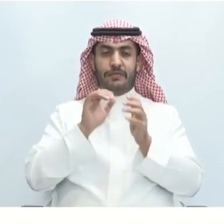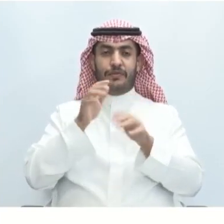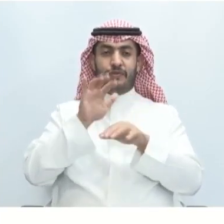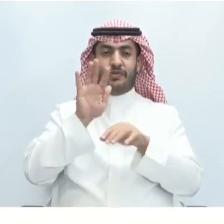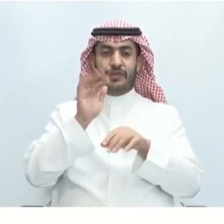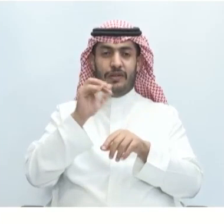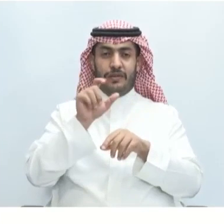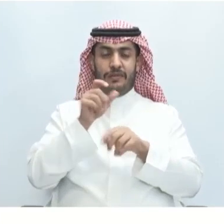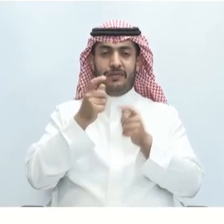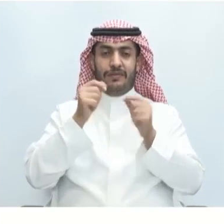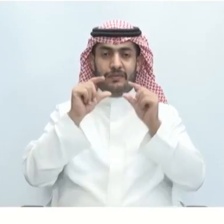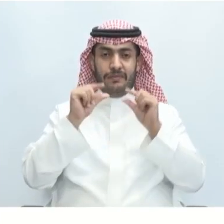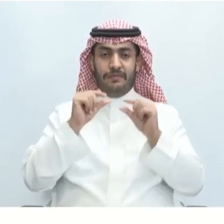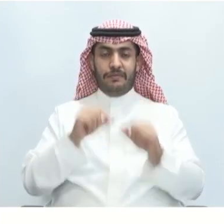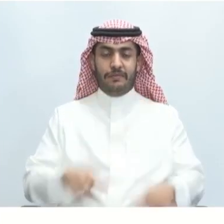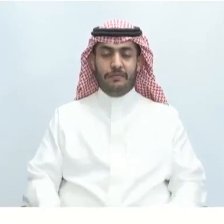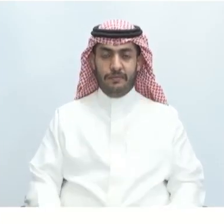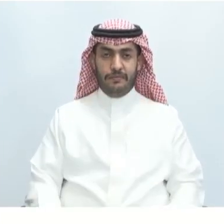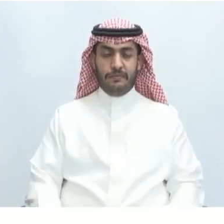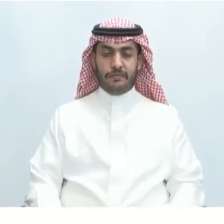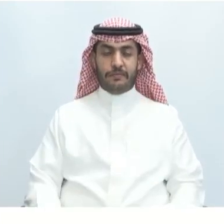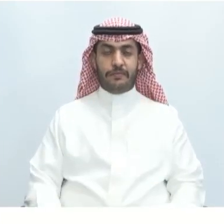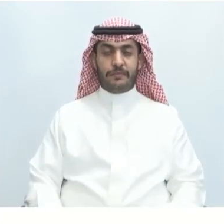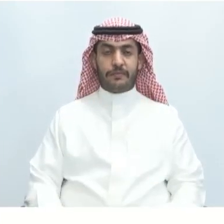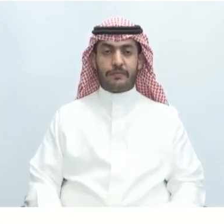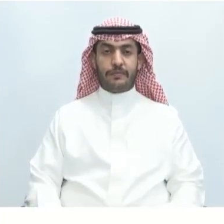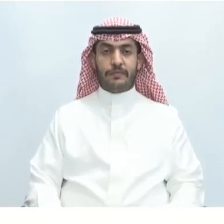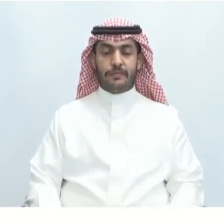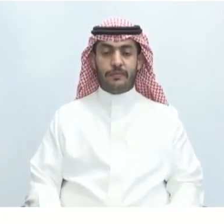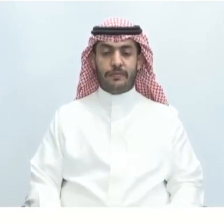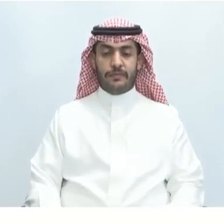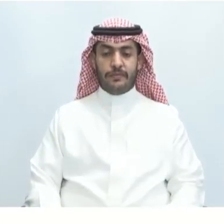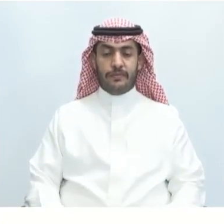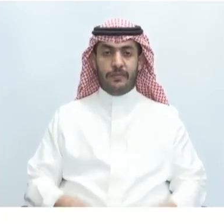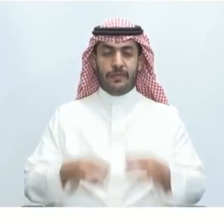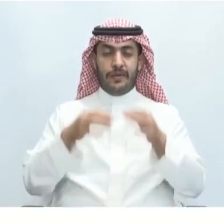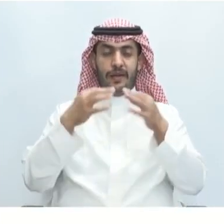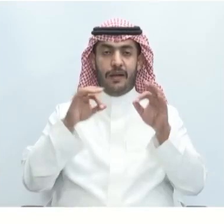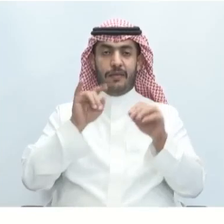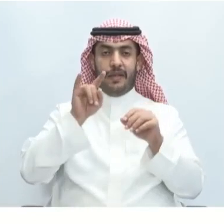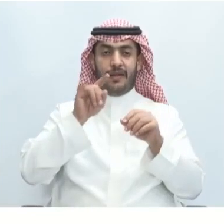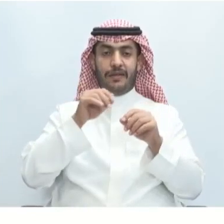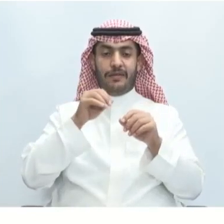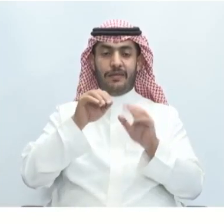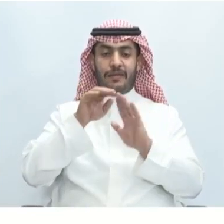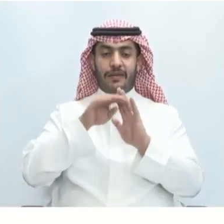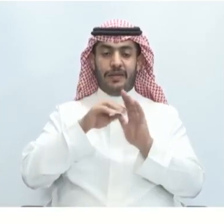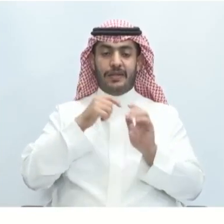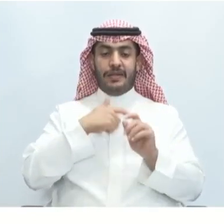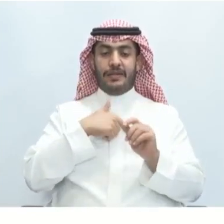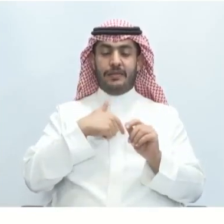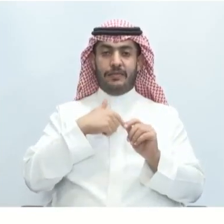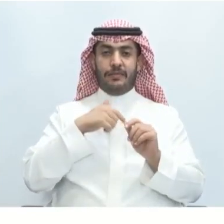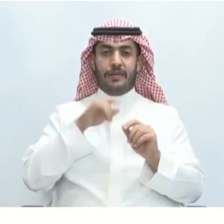وباقل تكلفه ممكنه لاحظ ايضا ان عدد الطائرات من نوع ايرباص